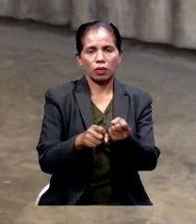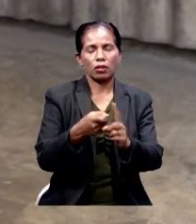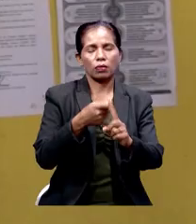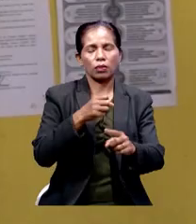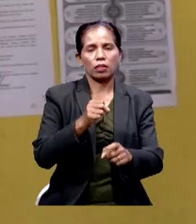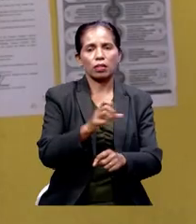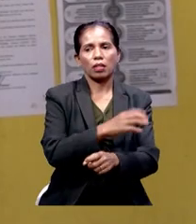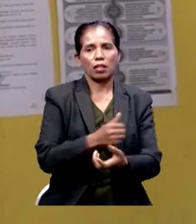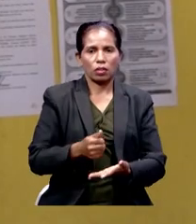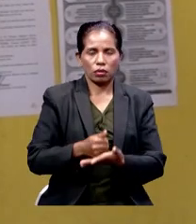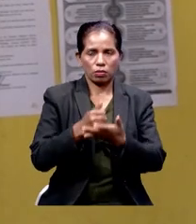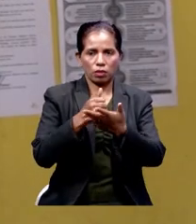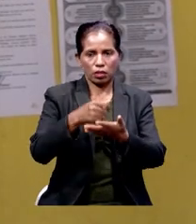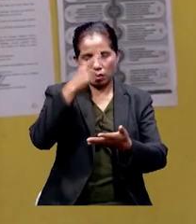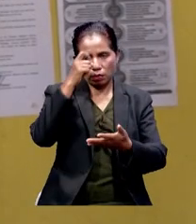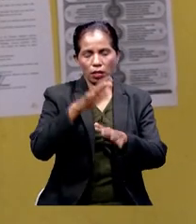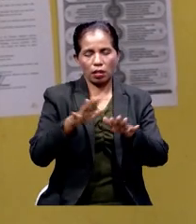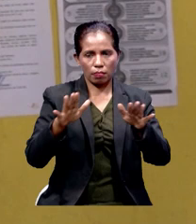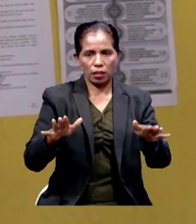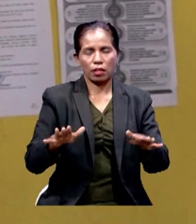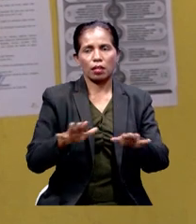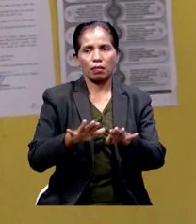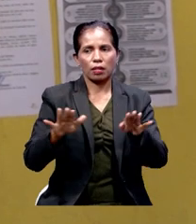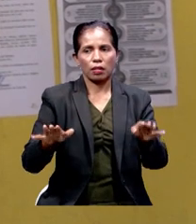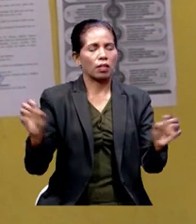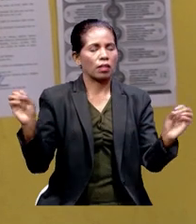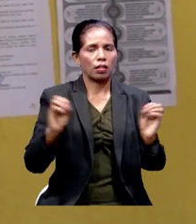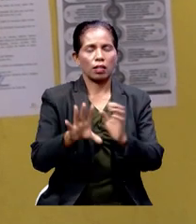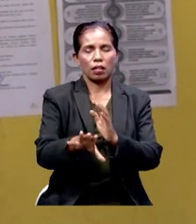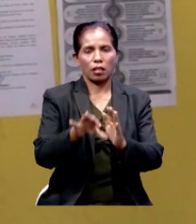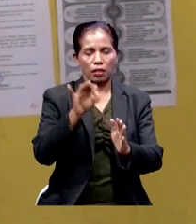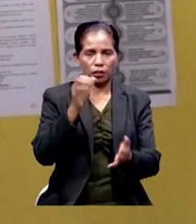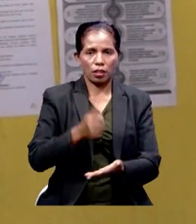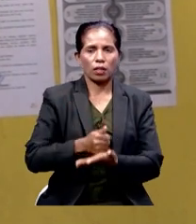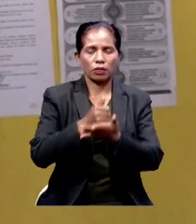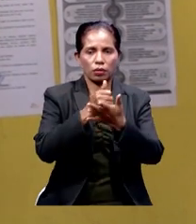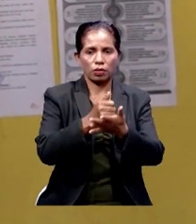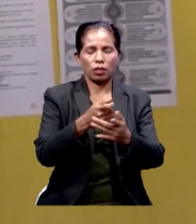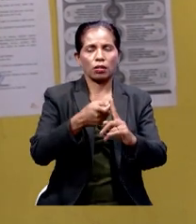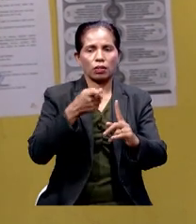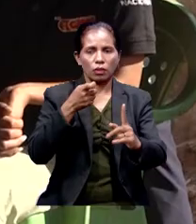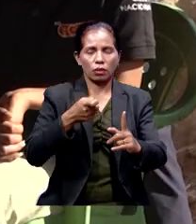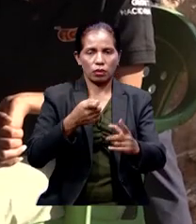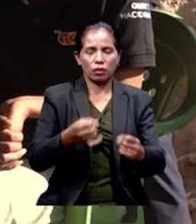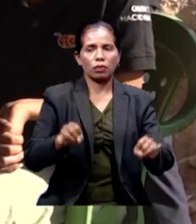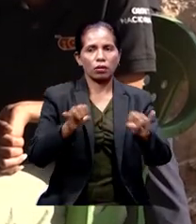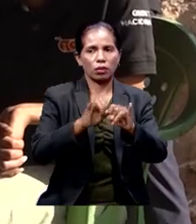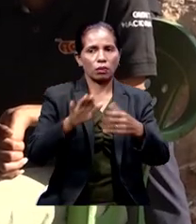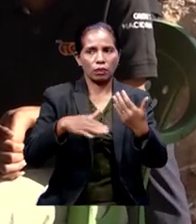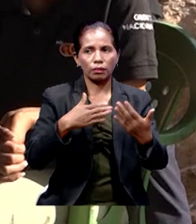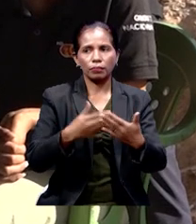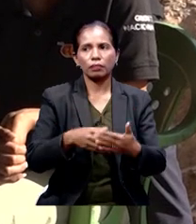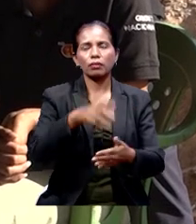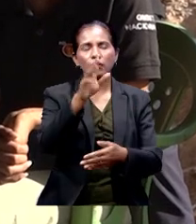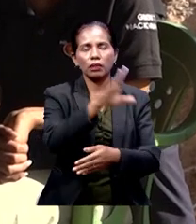maka Tabarik nemos, lai hetan ala hetan apo i ruma husi be institusi sira. Ho kriteria